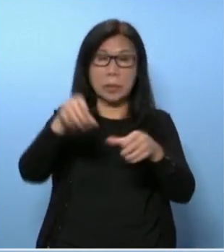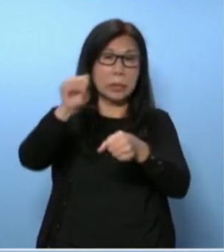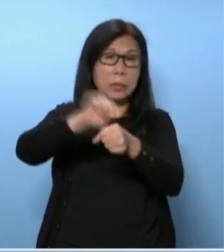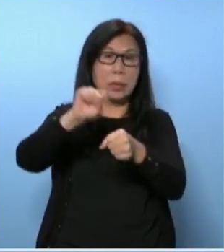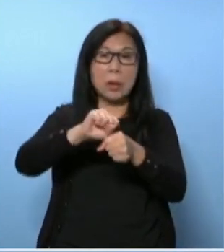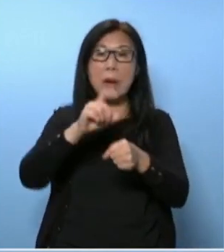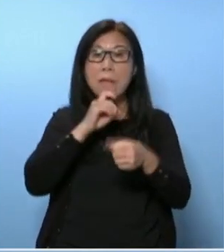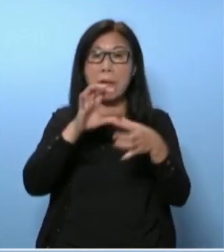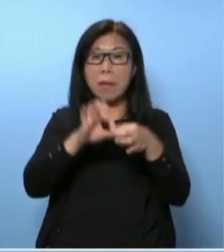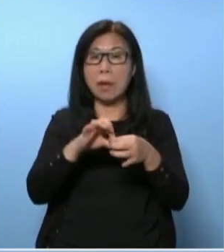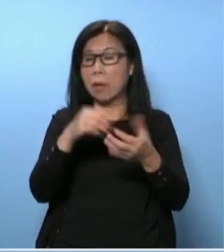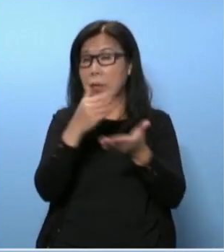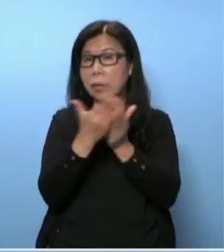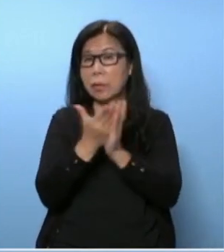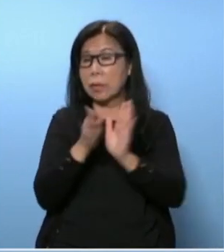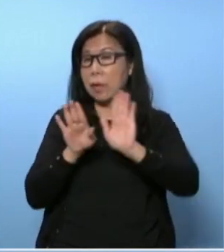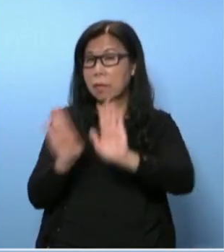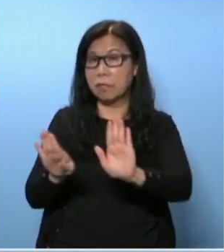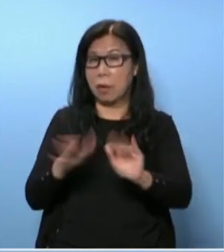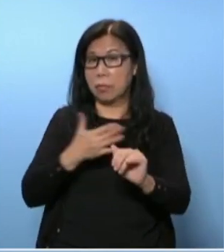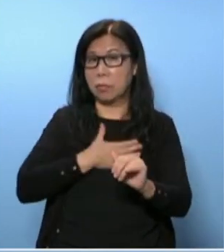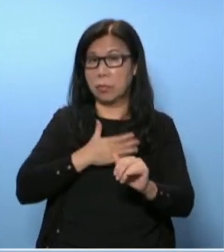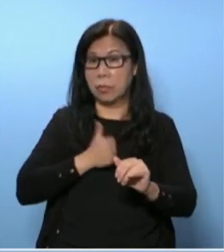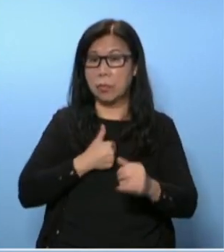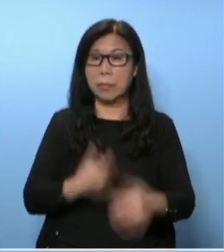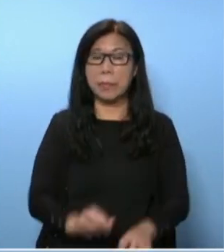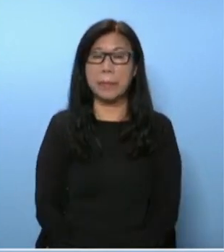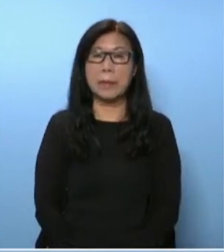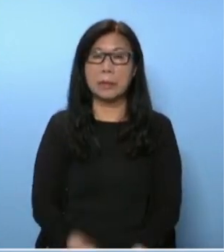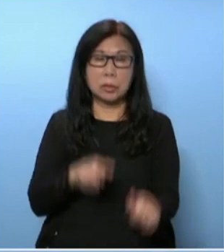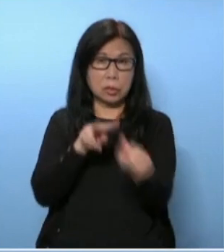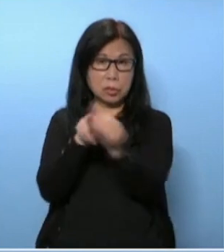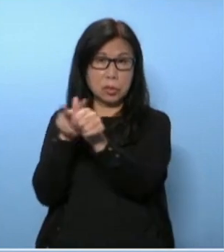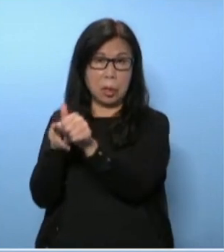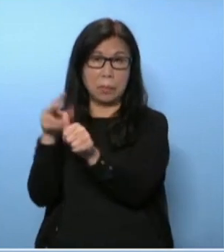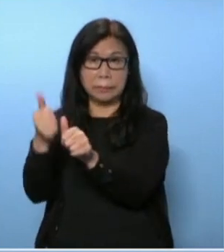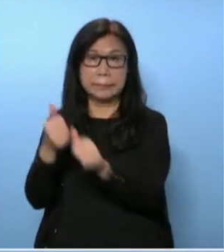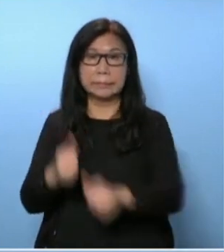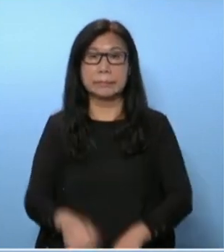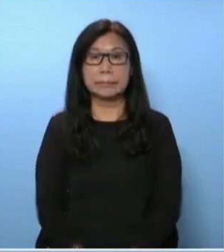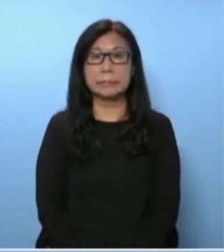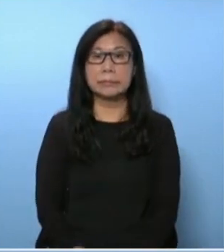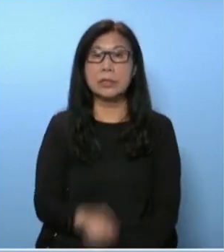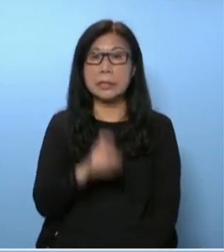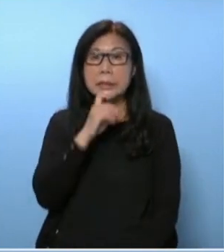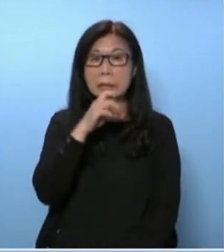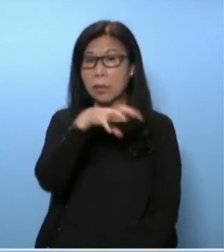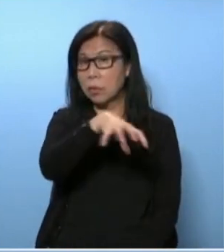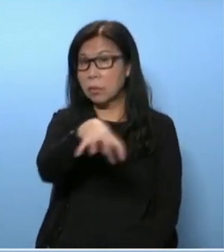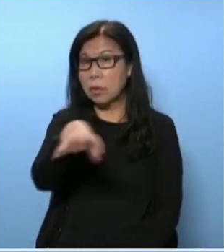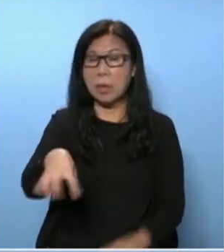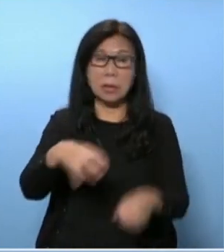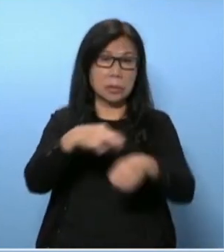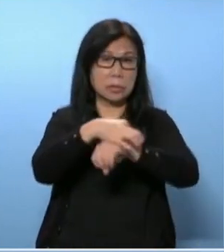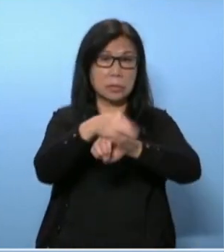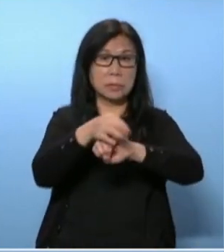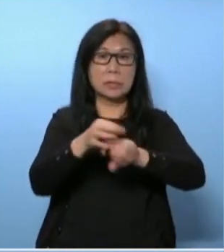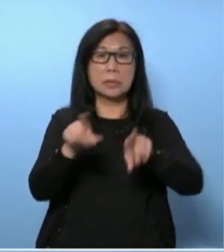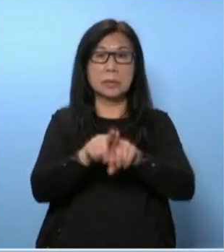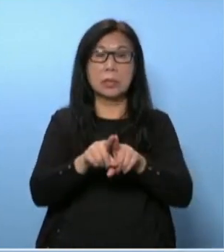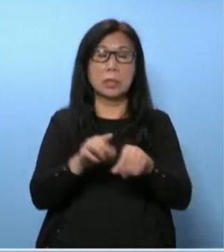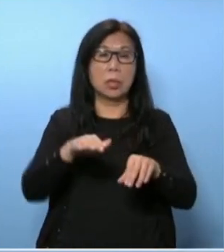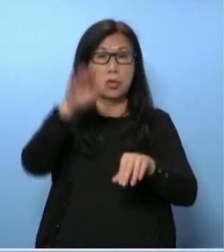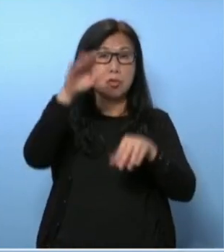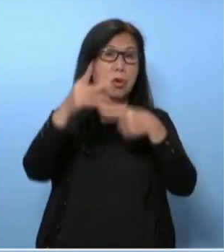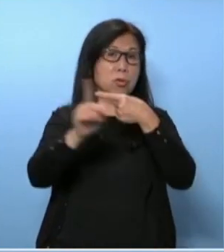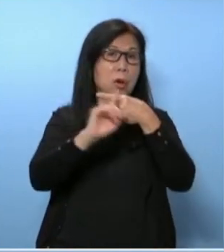對呢方面嘅防範同埋喺呢度嘅監察嘅。咁有啲地區咧，甚至咧就係就一啲高危